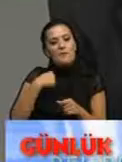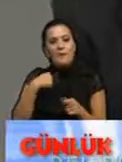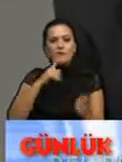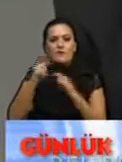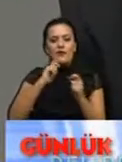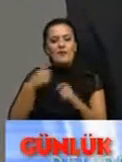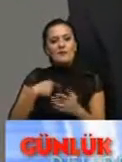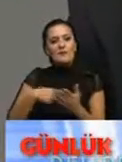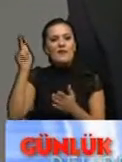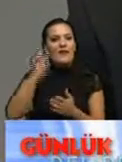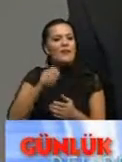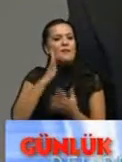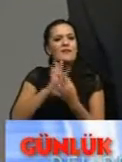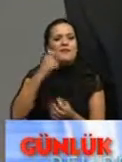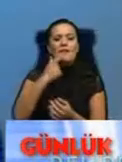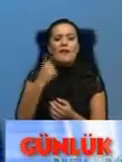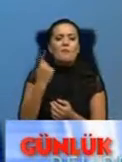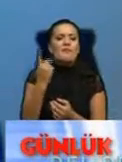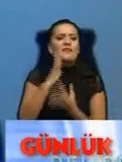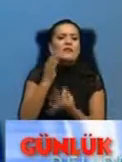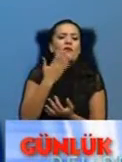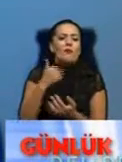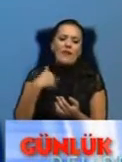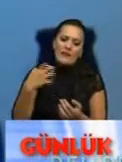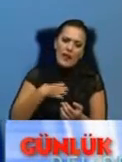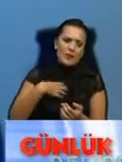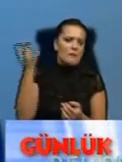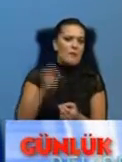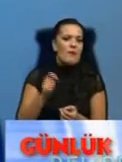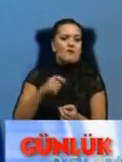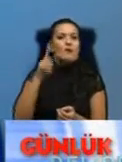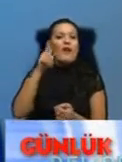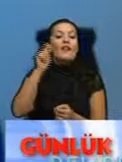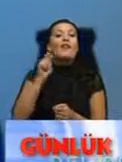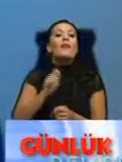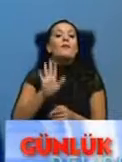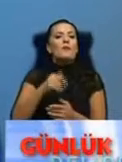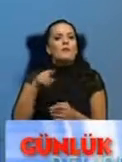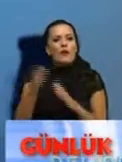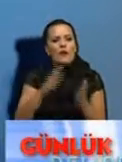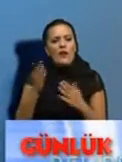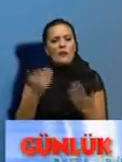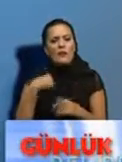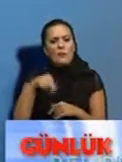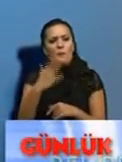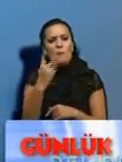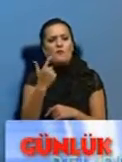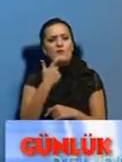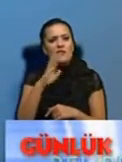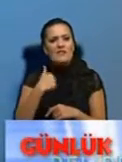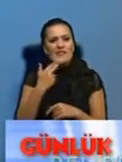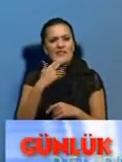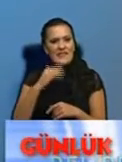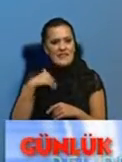sözleşmeni feshettim diyecek birisi yok başımda. Onu ben kendime yaparsam yaparım. Ben yaparım. Onu da Allah yaptırmasın. Bu arada ama benim bu 5,5 yaşındaki